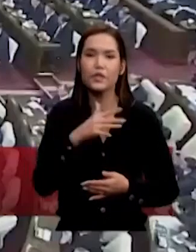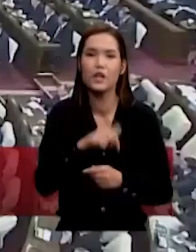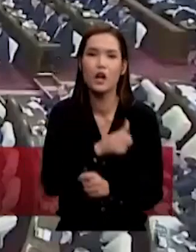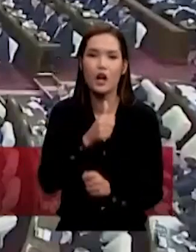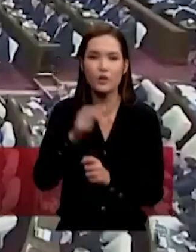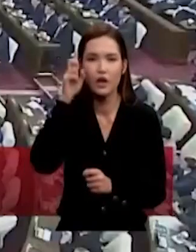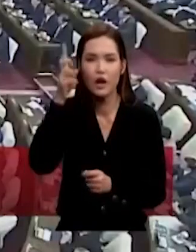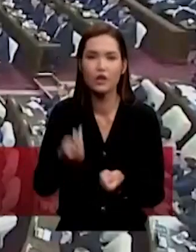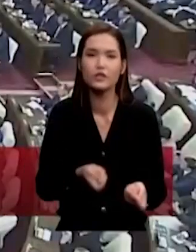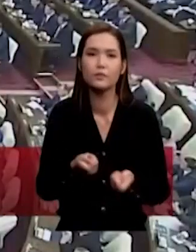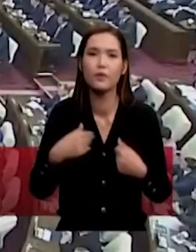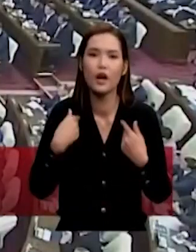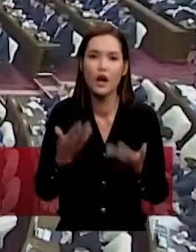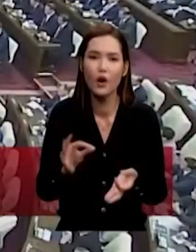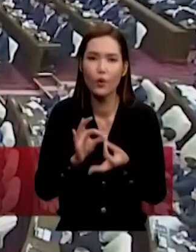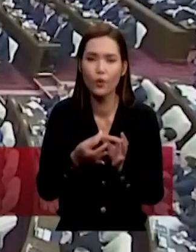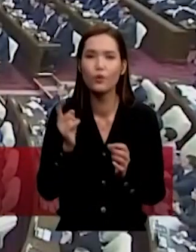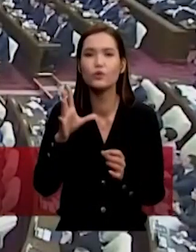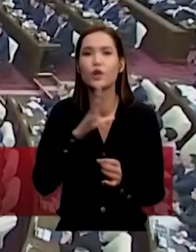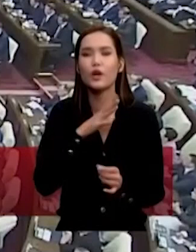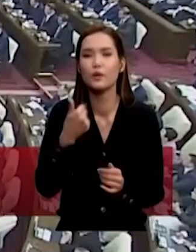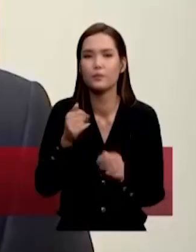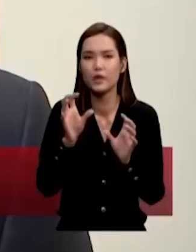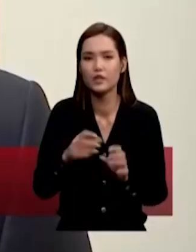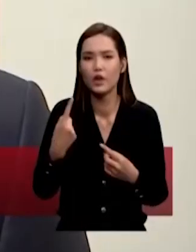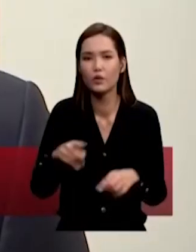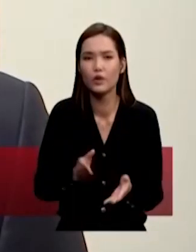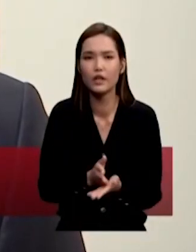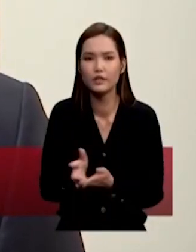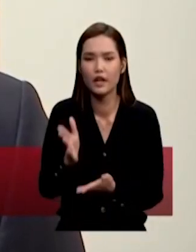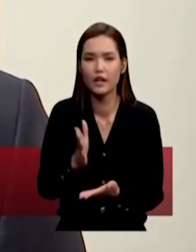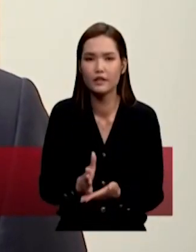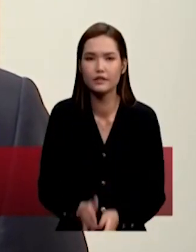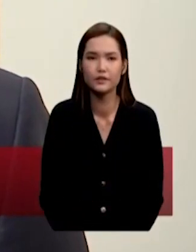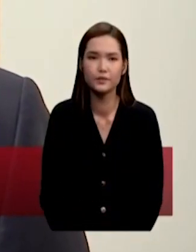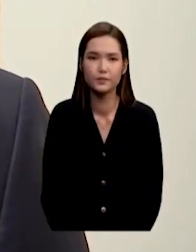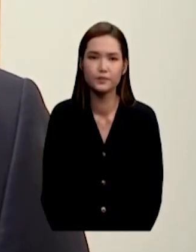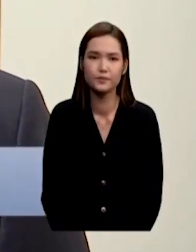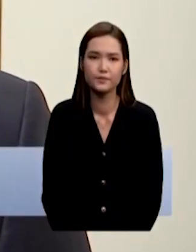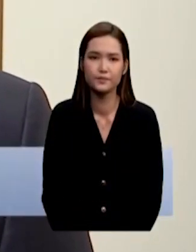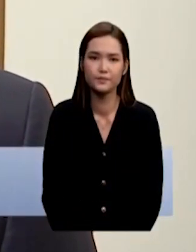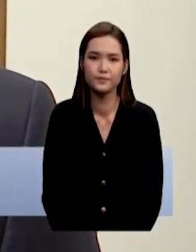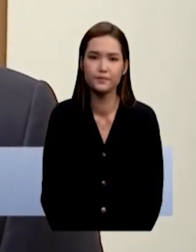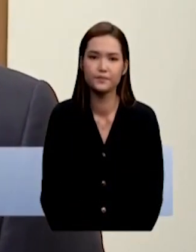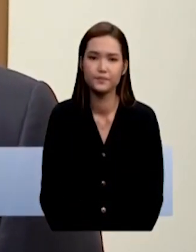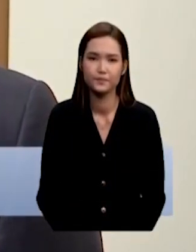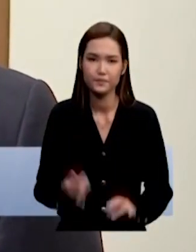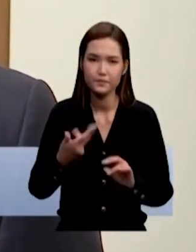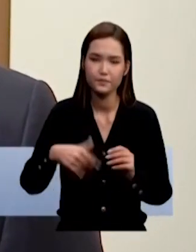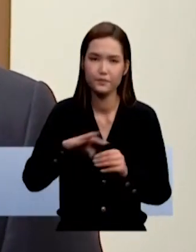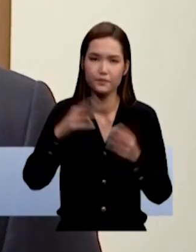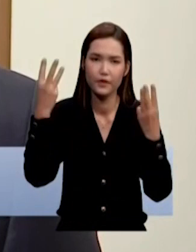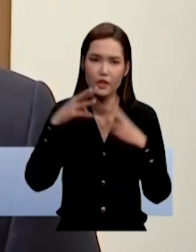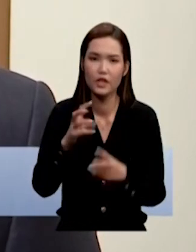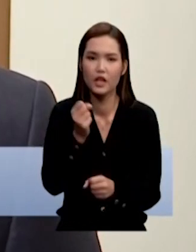квазигосударственных предприятий, а точнее увеличение заказов с их стороны. Плюс еще, если, допустим, будут делать модернизацию в